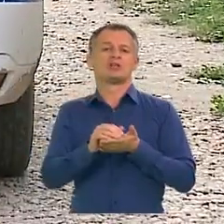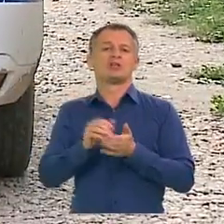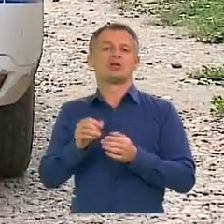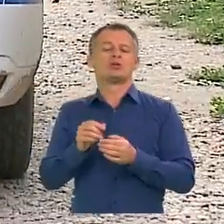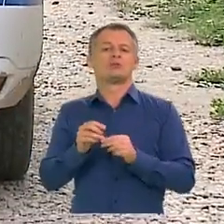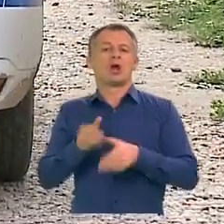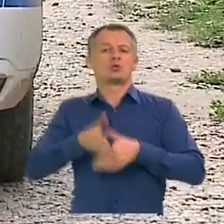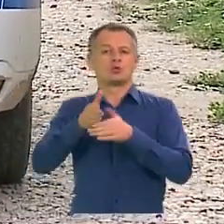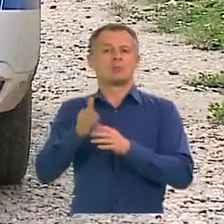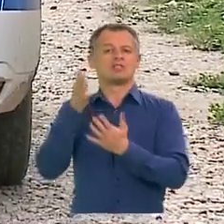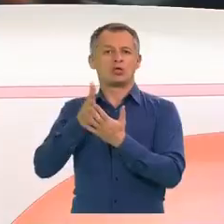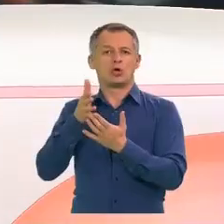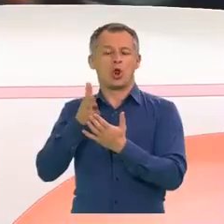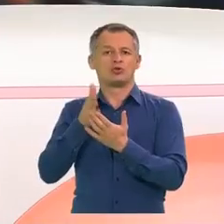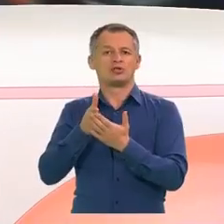cazul divorțului.